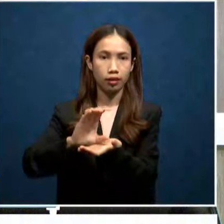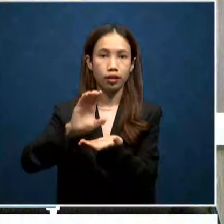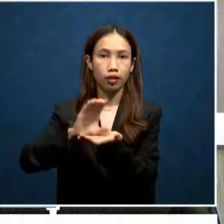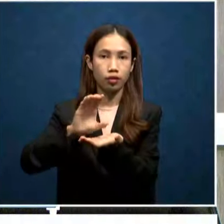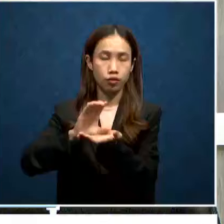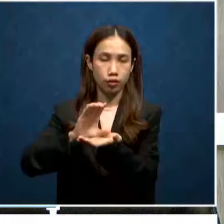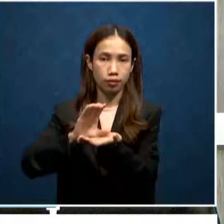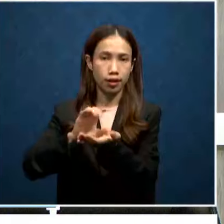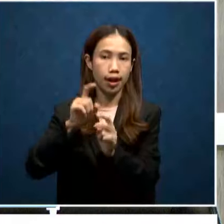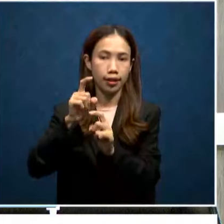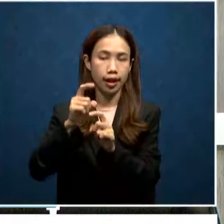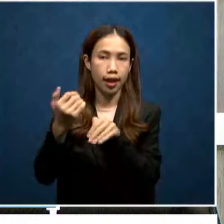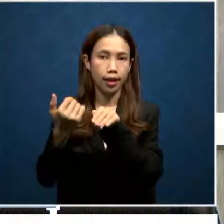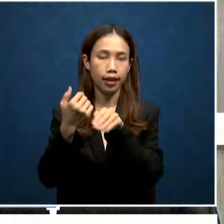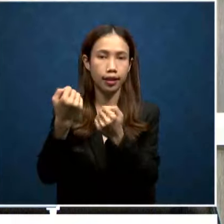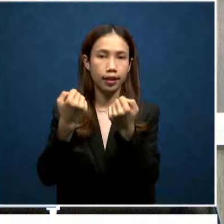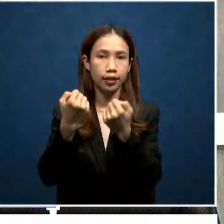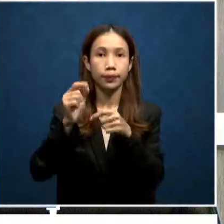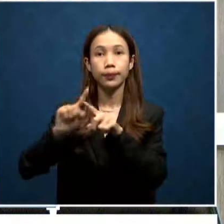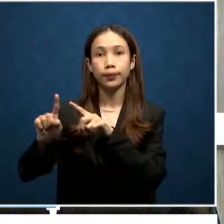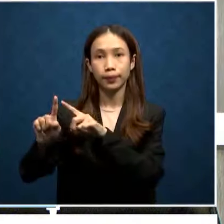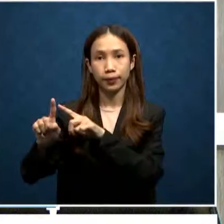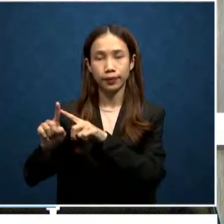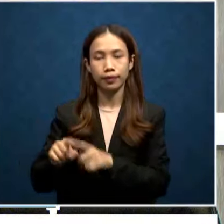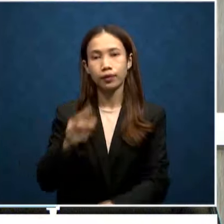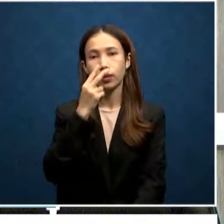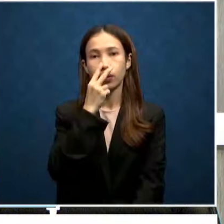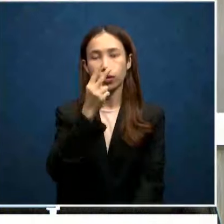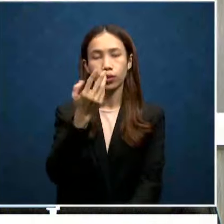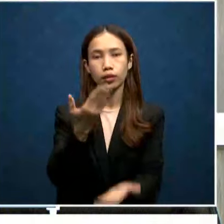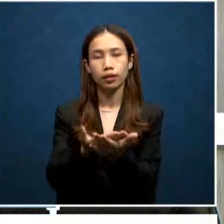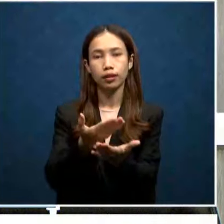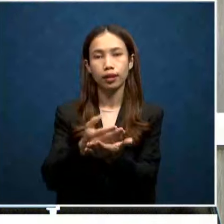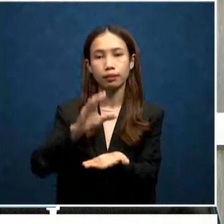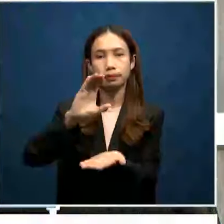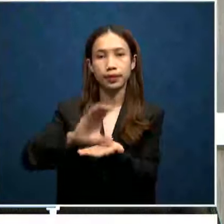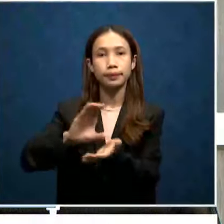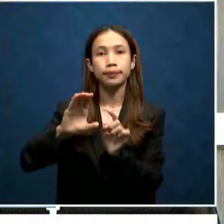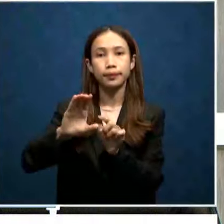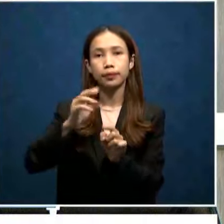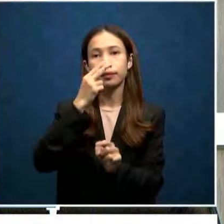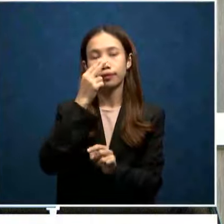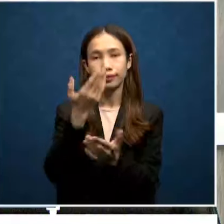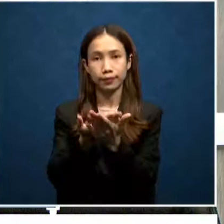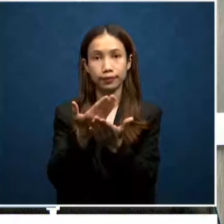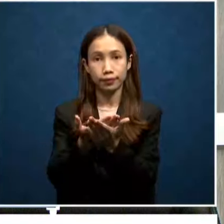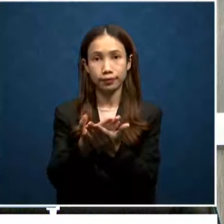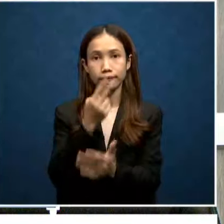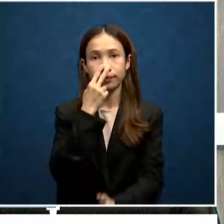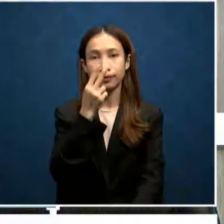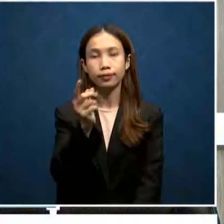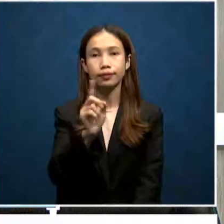ท้อนถนนเ่อดูจากยอดงบการเงินนะครับจะเห็นได้ว่า